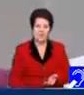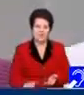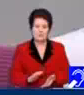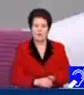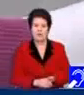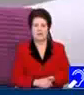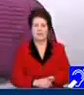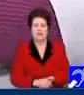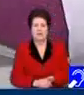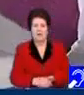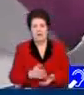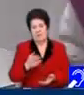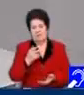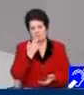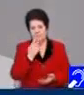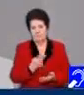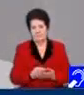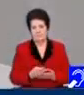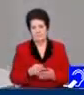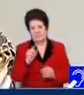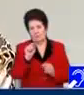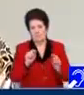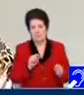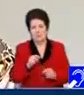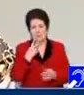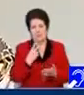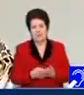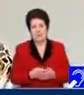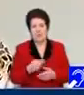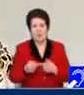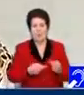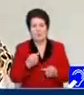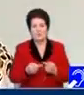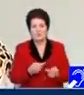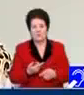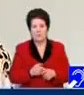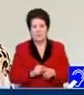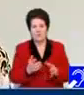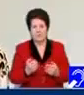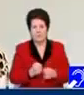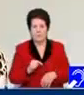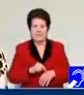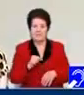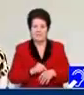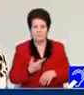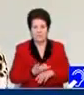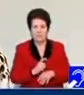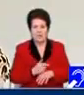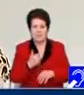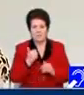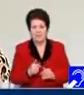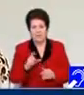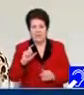на печер. И в медиа дурят же мотать диоры, дупо инсталария ачелор. După procedura care am primit-o aici, mă simt foarte bine. Acele